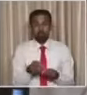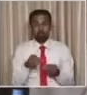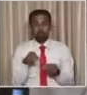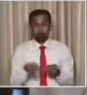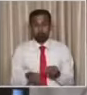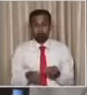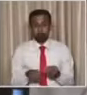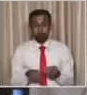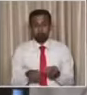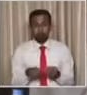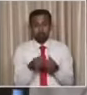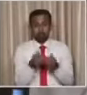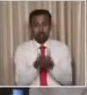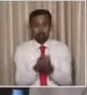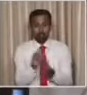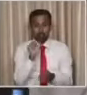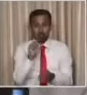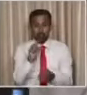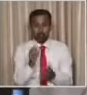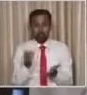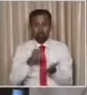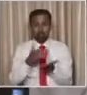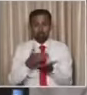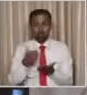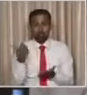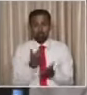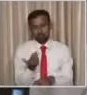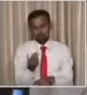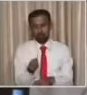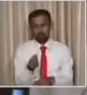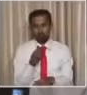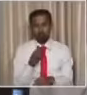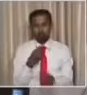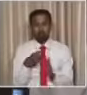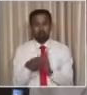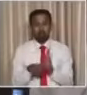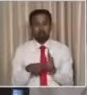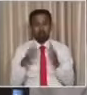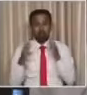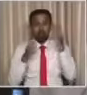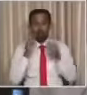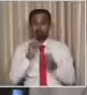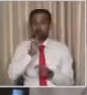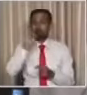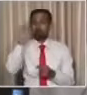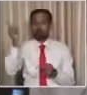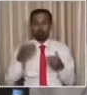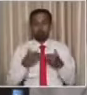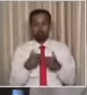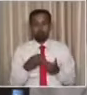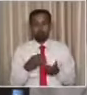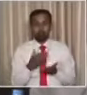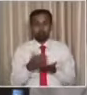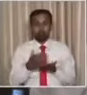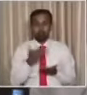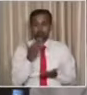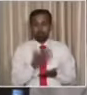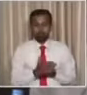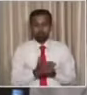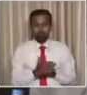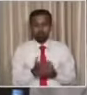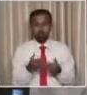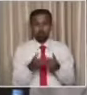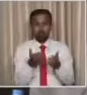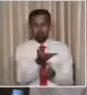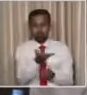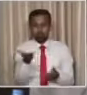වෙනුවට ඒගොල්ලන්ගේ ණය restructure කරන්න. අලුත් නීති ගේන්න ඕන. හරි ලංකාව ගිහලා ලෝකෙට කියනවා අපි restructure කරලා දෙන්න කියලා. හැබැයි